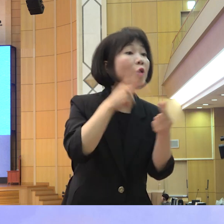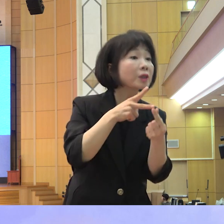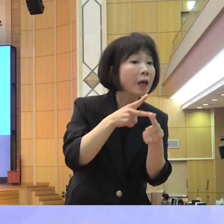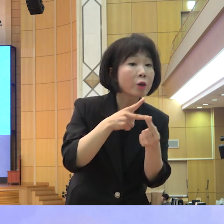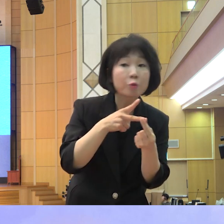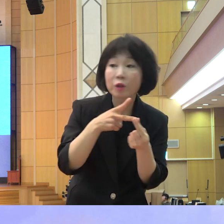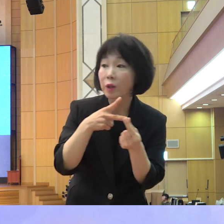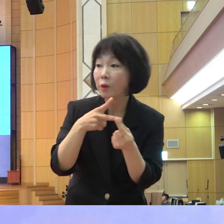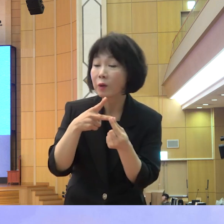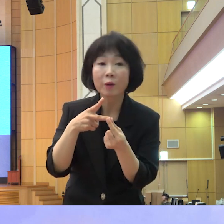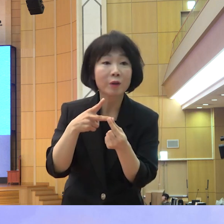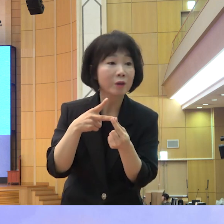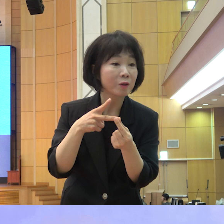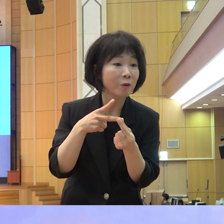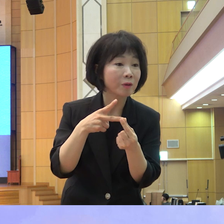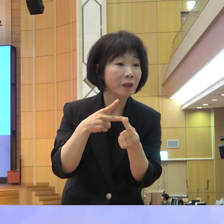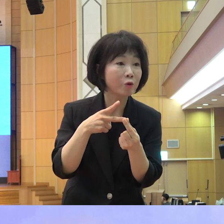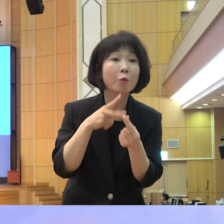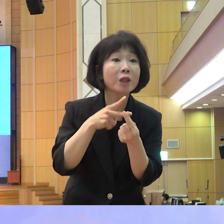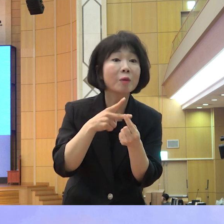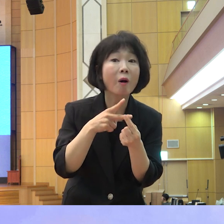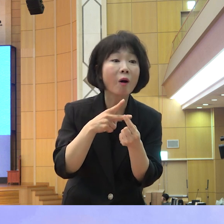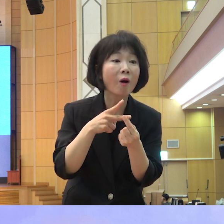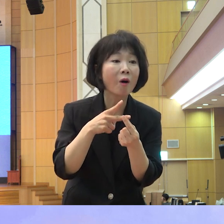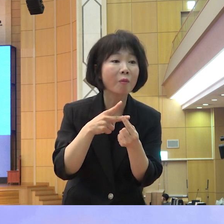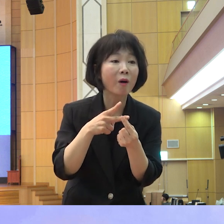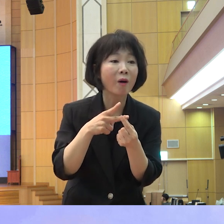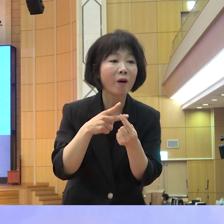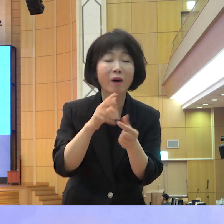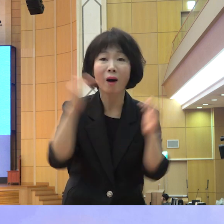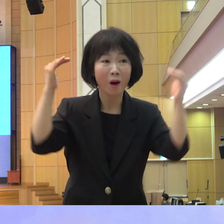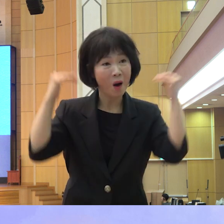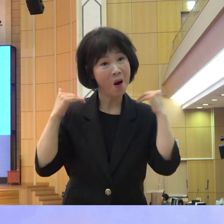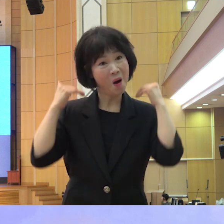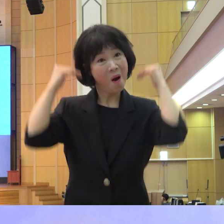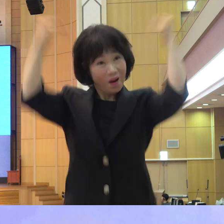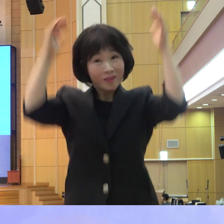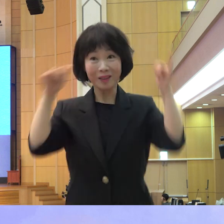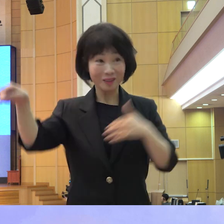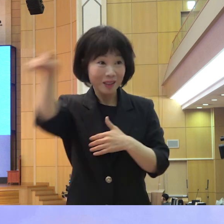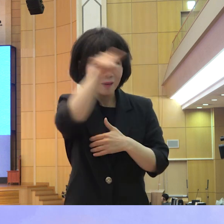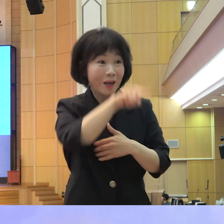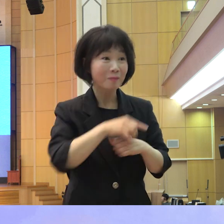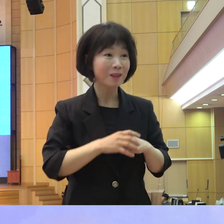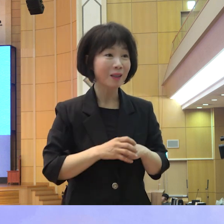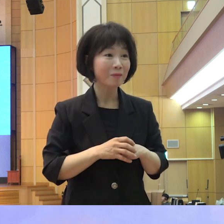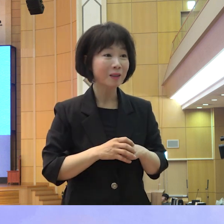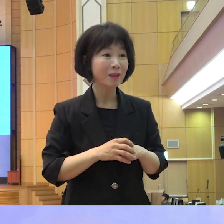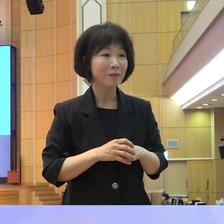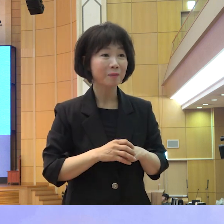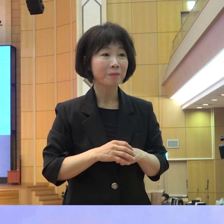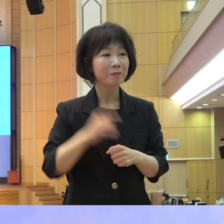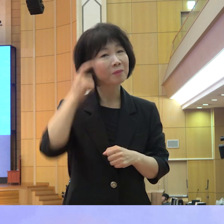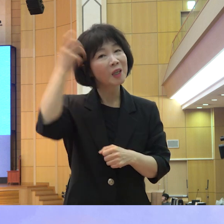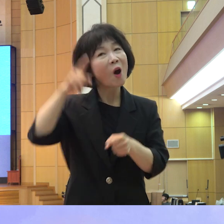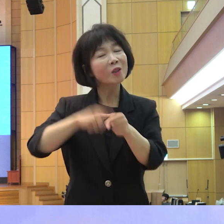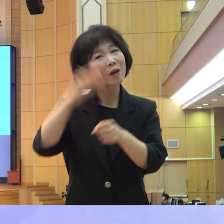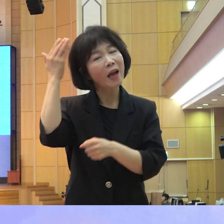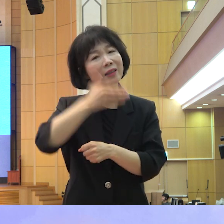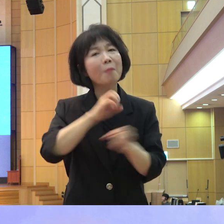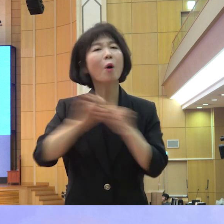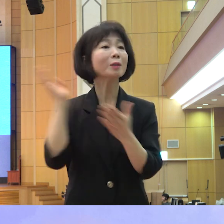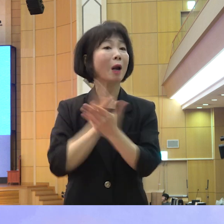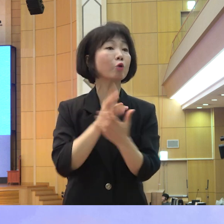뭐냐? 가르치는 겁니다. 우리 어른들이 이랬으면 좋겠거든요. 첫 번째는 영적인 순수함을 잃지 않았으면